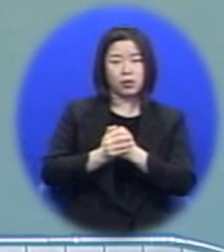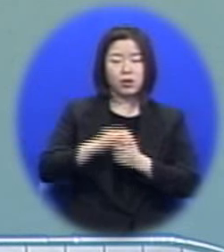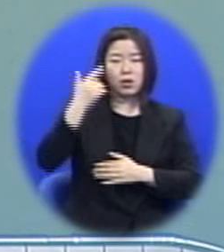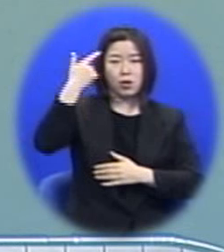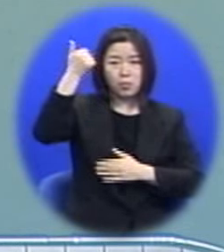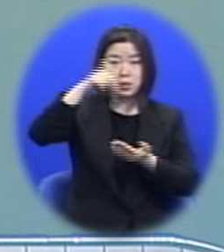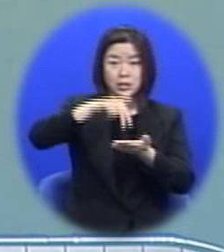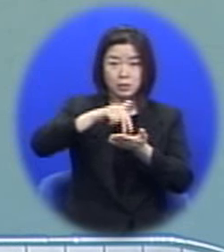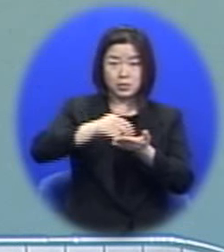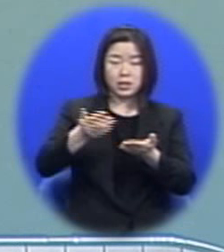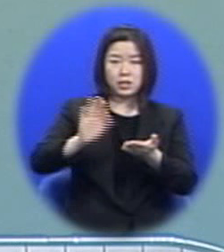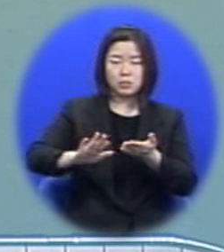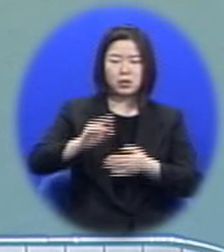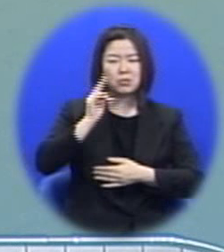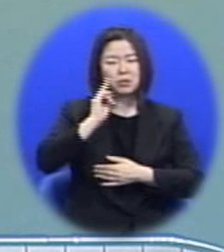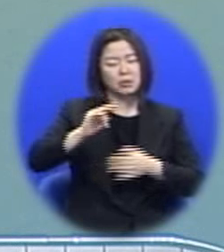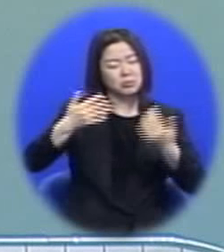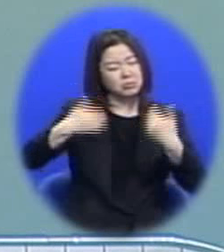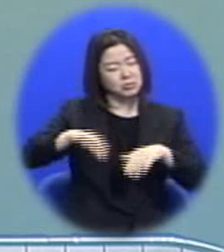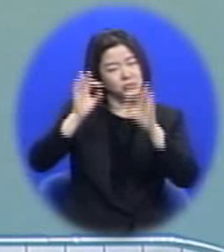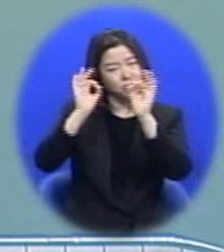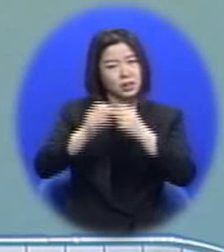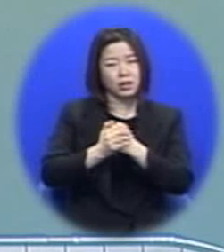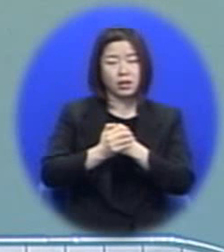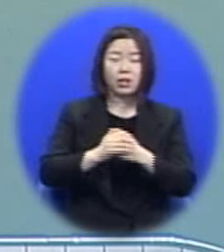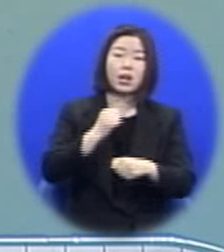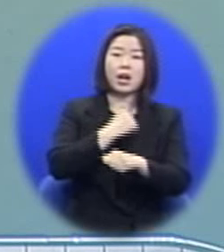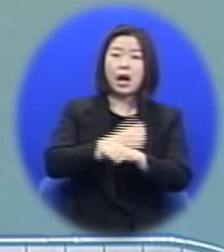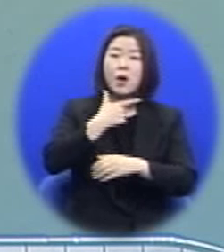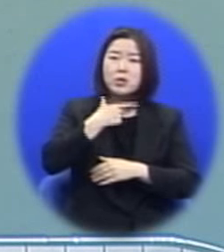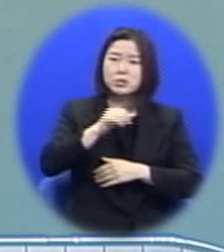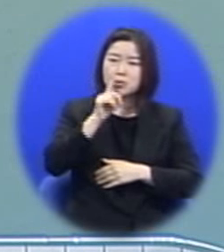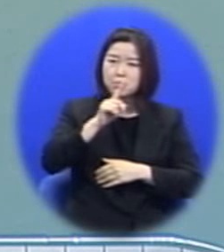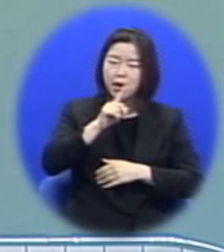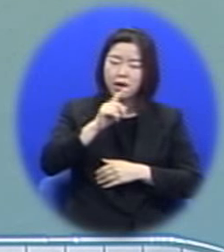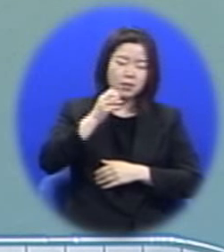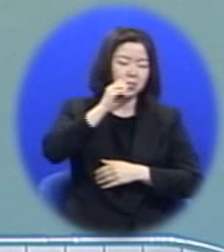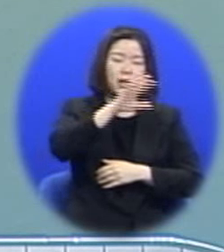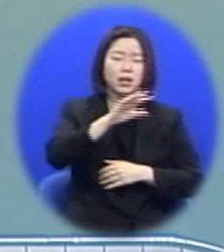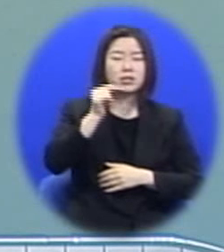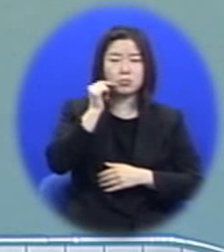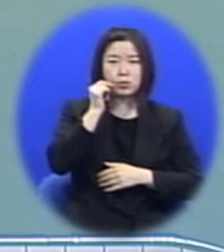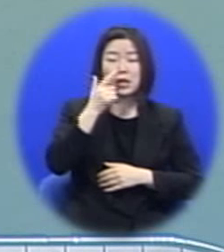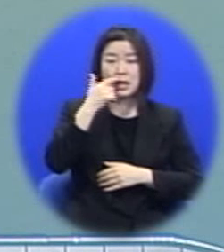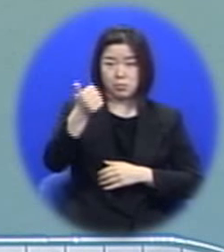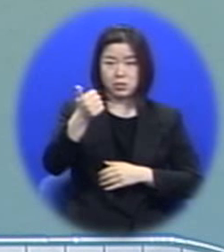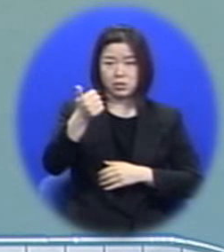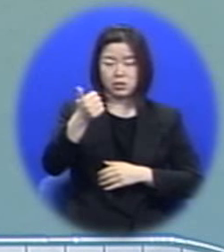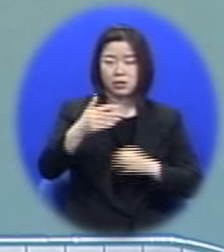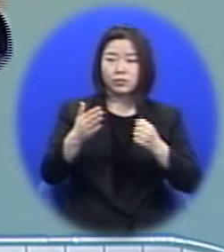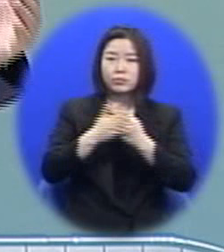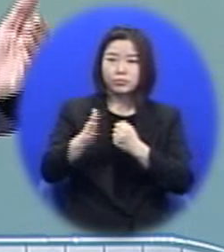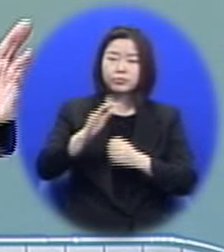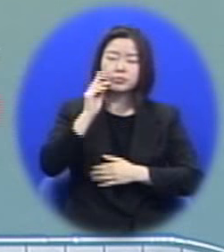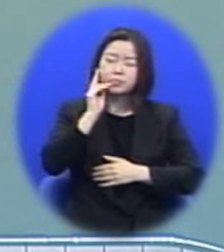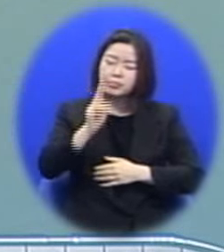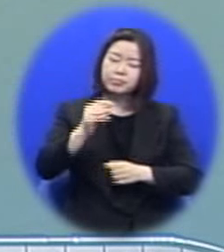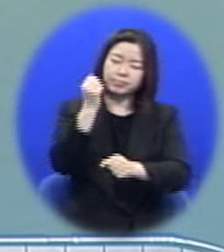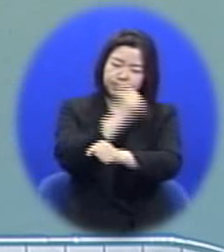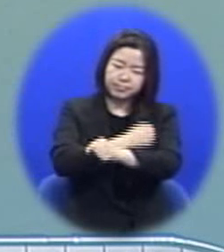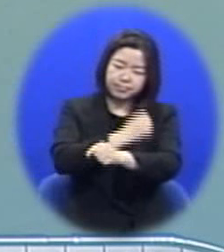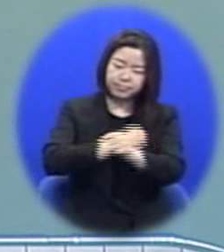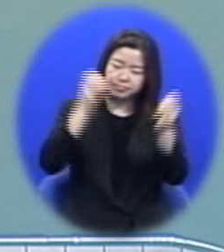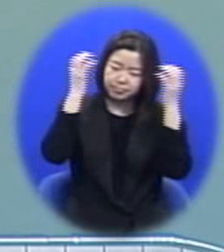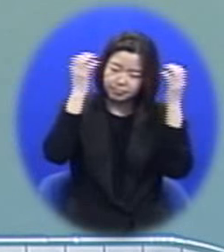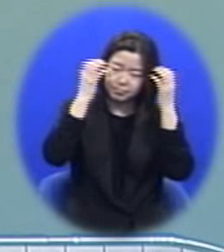목사님이시지만 너무 약하셨어요. 할 말도 제대로 못 하시는 아버지. 그래서 너무 고생스럽게, 우리